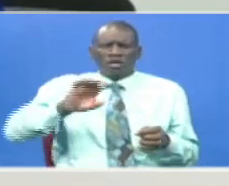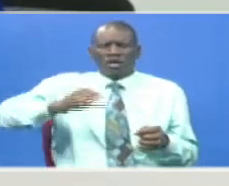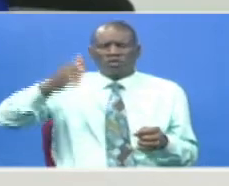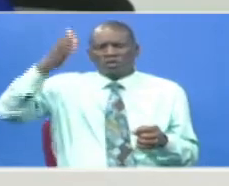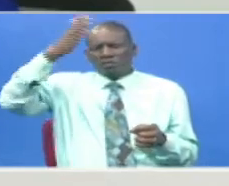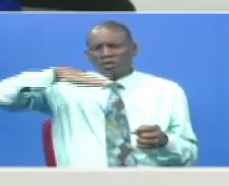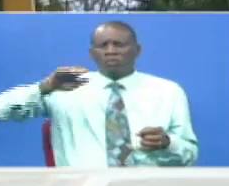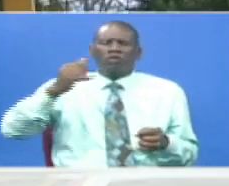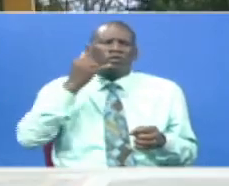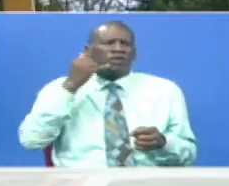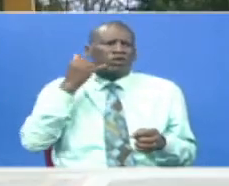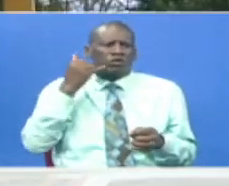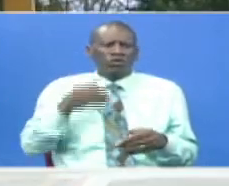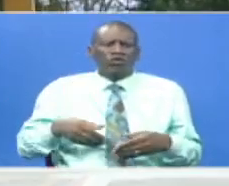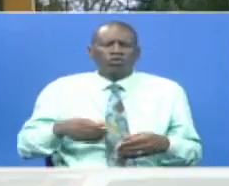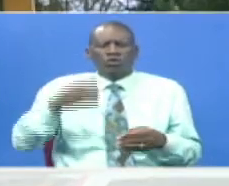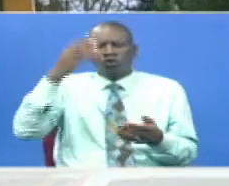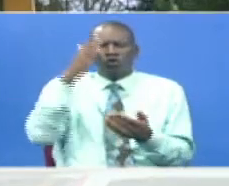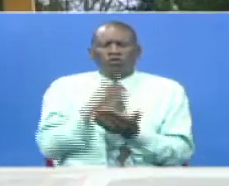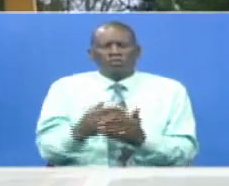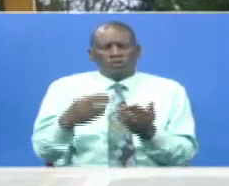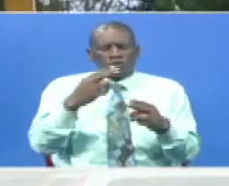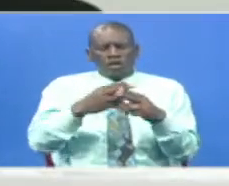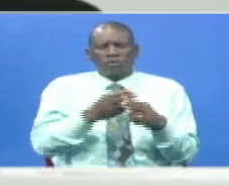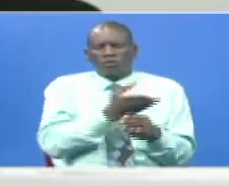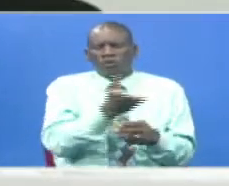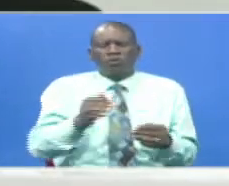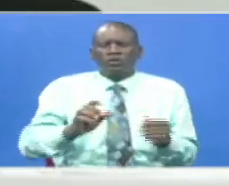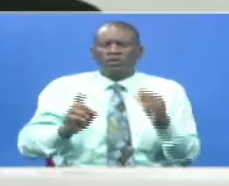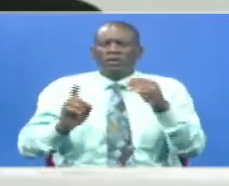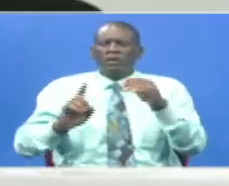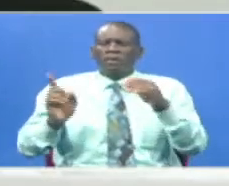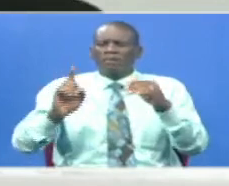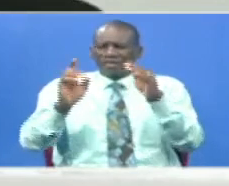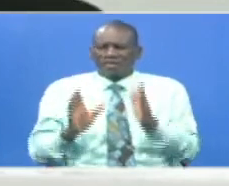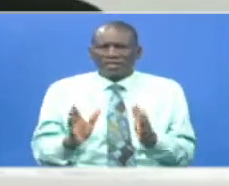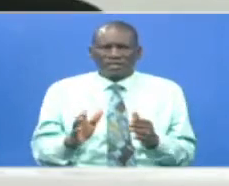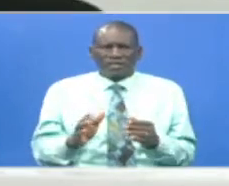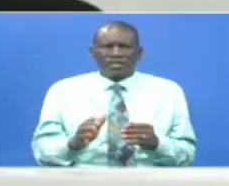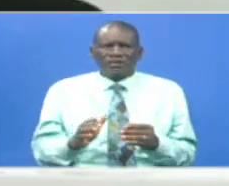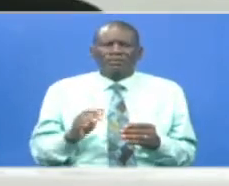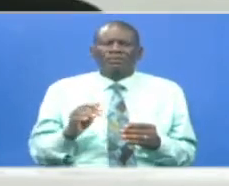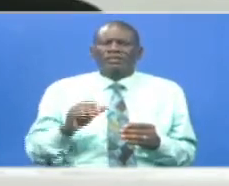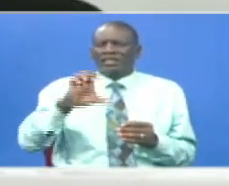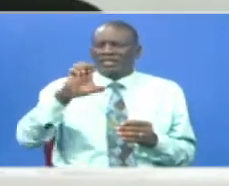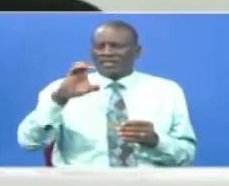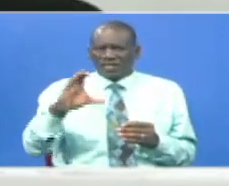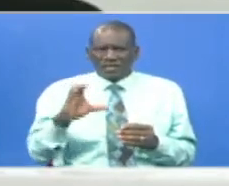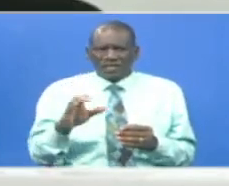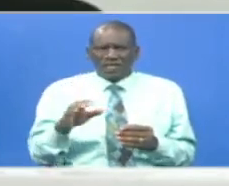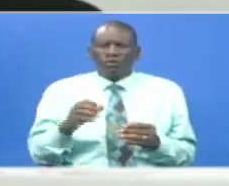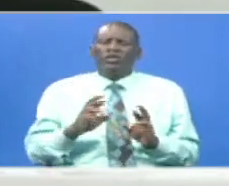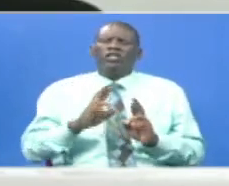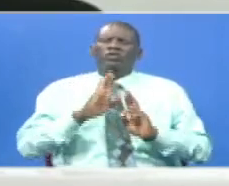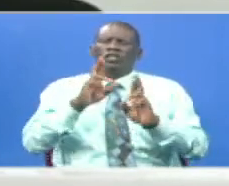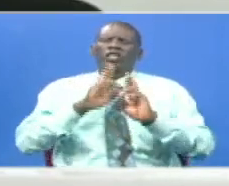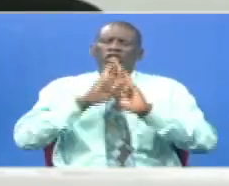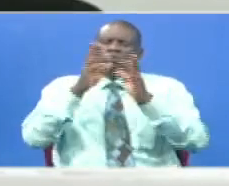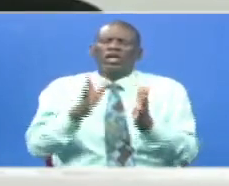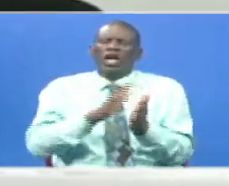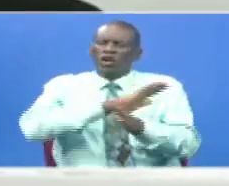Nakuru kupitisha majina ya mawaziri hao. An order of judicial review by way of prohibition prohibiting the respondents and all persons